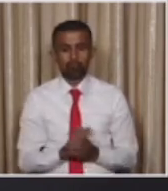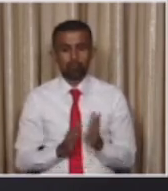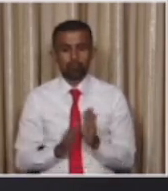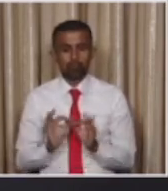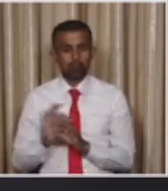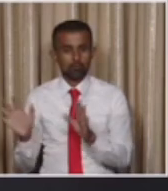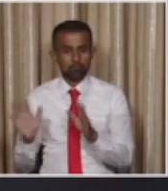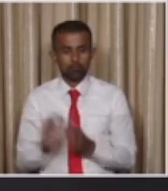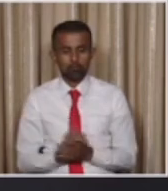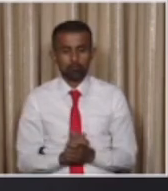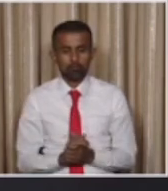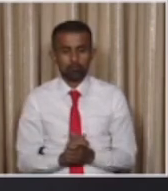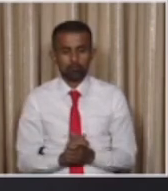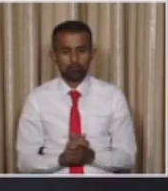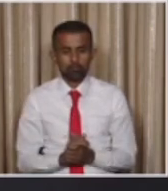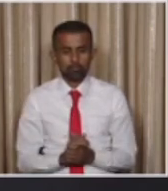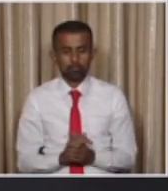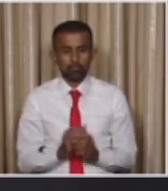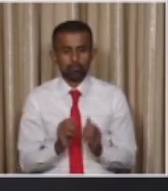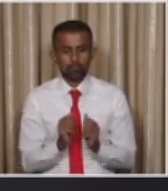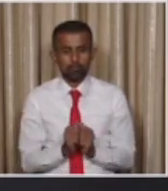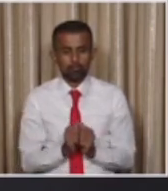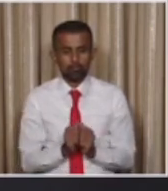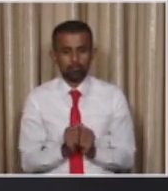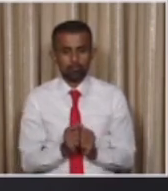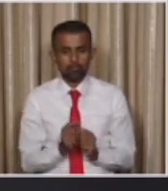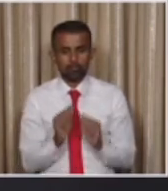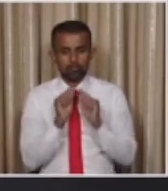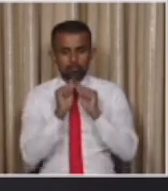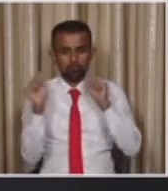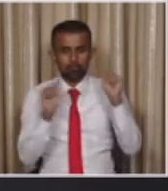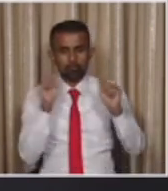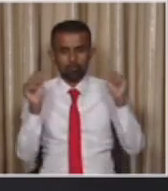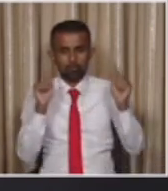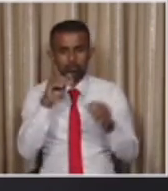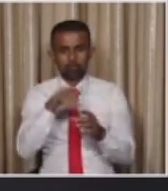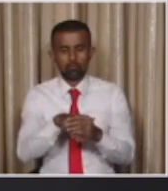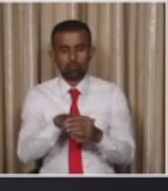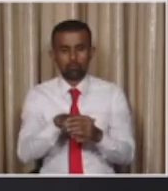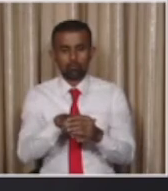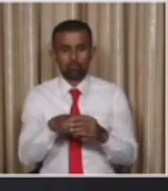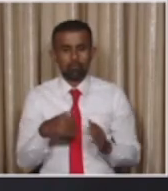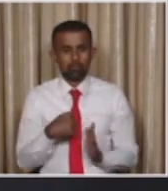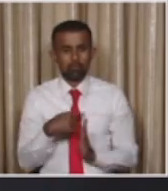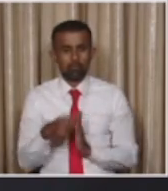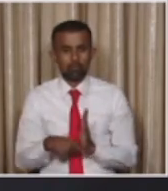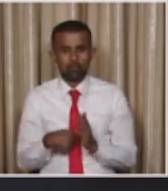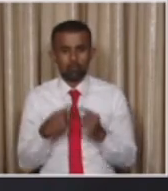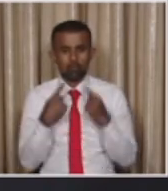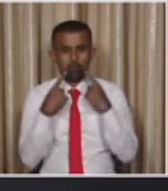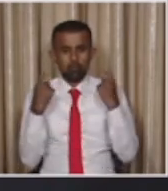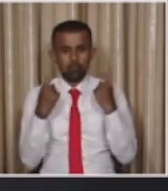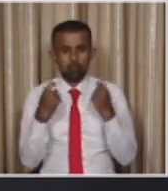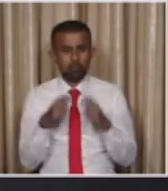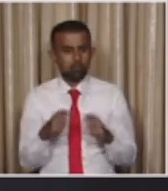මාධ්‍යත් යම් යම් කරන්නා වූ යම් යම් ප්‍රකාශ තුළ අපේ රටේ අභිමානයට